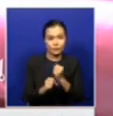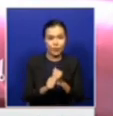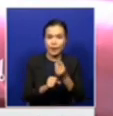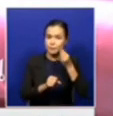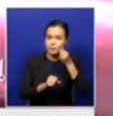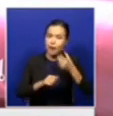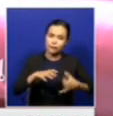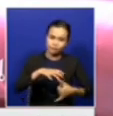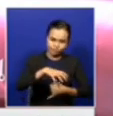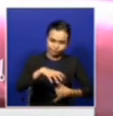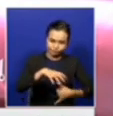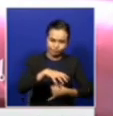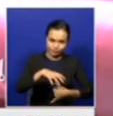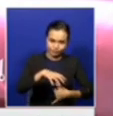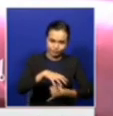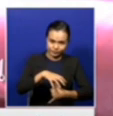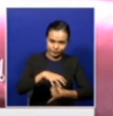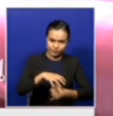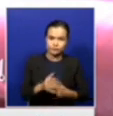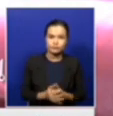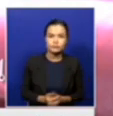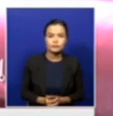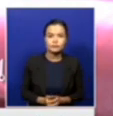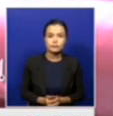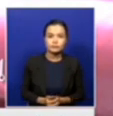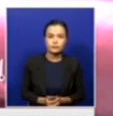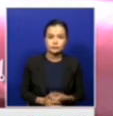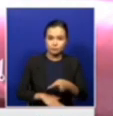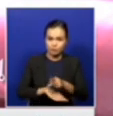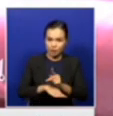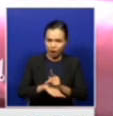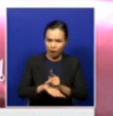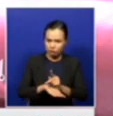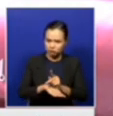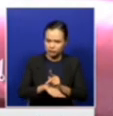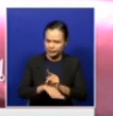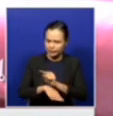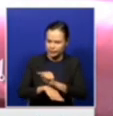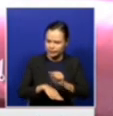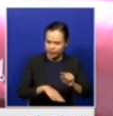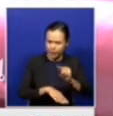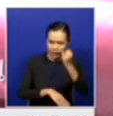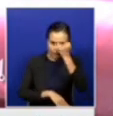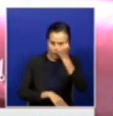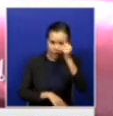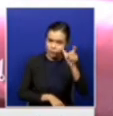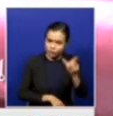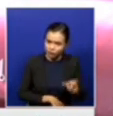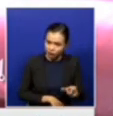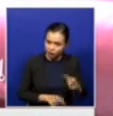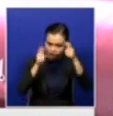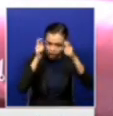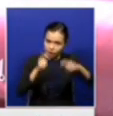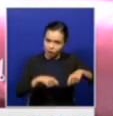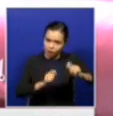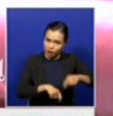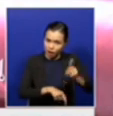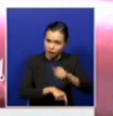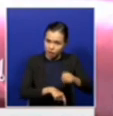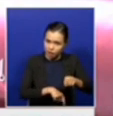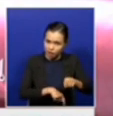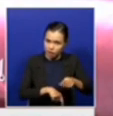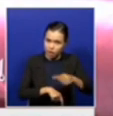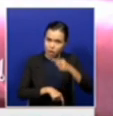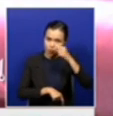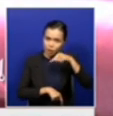work from home เนี่ยนะครับท่านประธานจะเลือกไปทำงานที่อิตาลีฝรั่งเศสสเปนอังกฤษหรือว่าท่านจะมาทำงาน